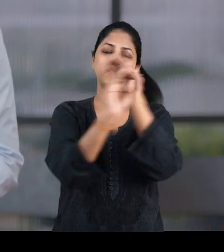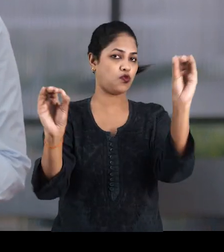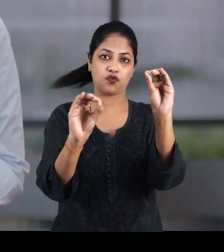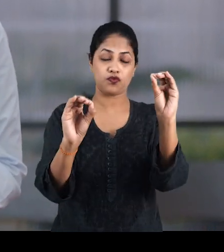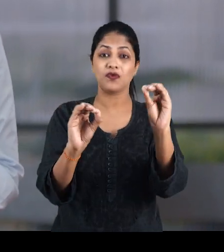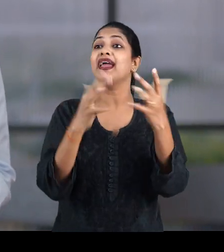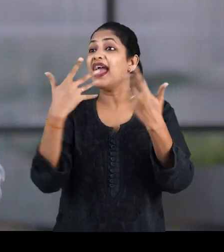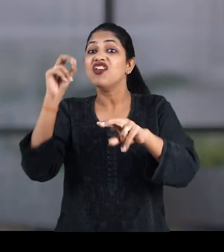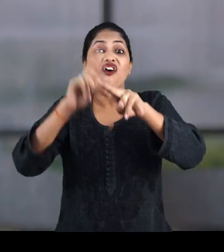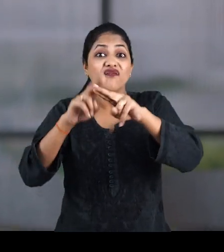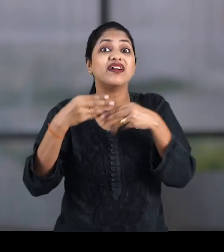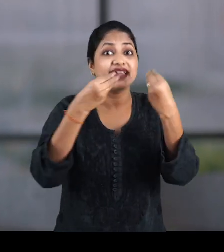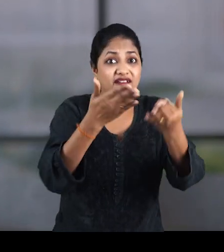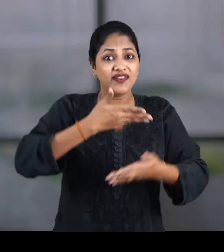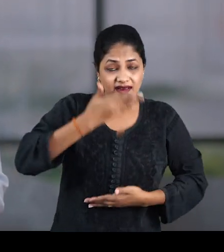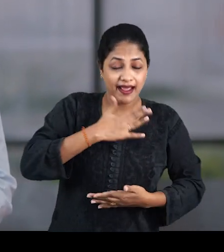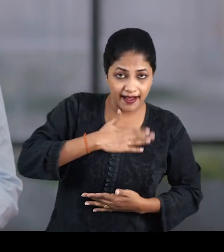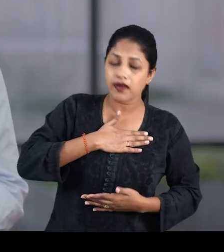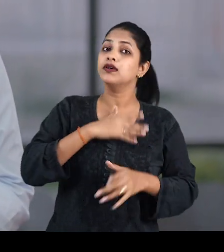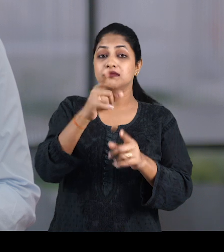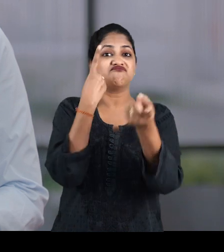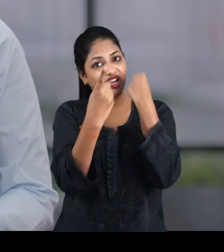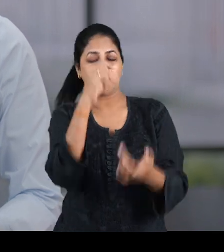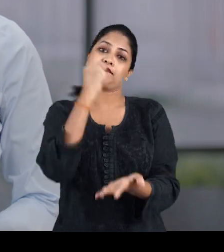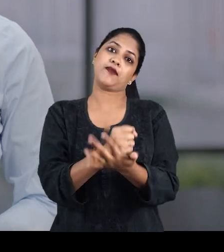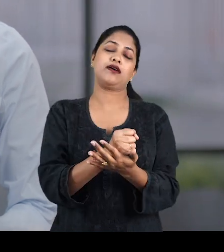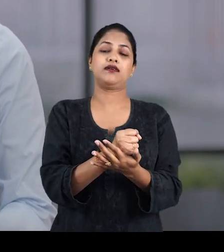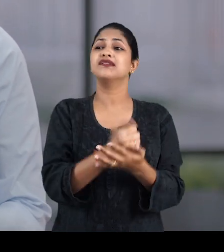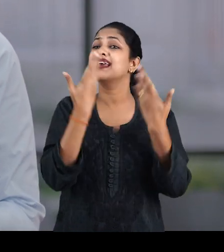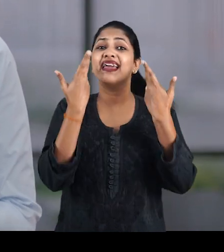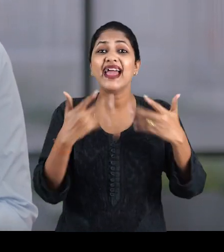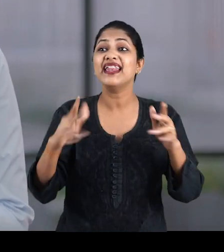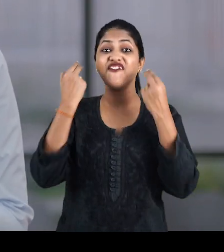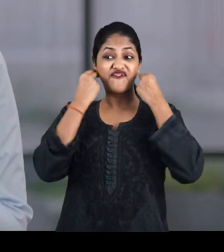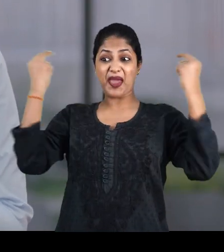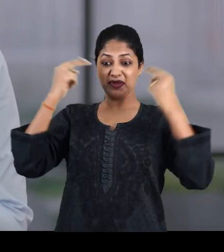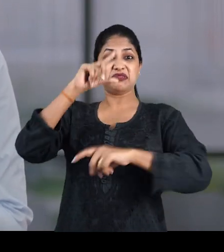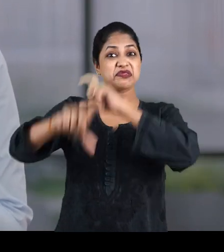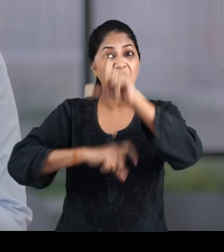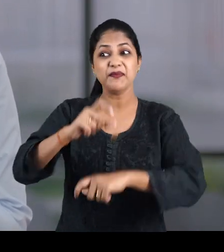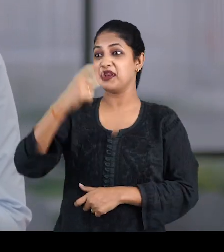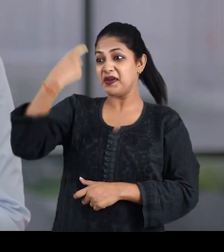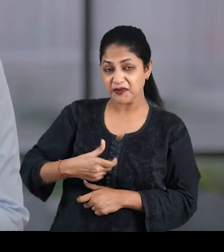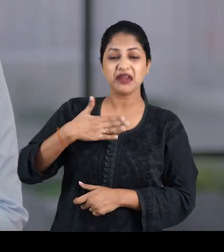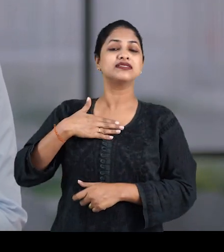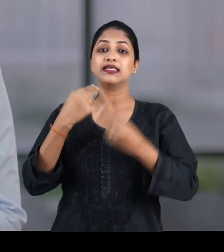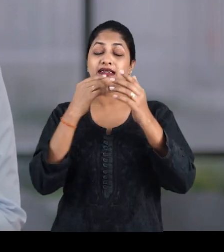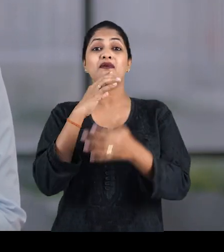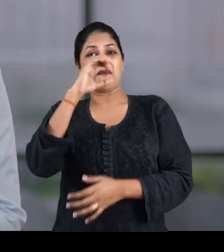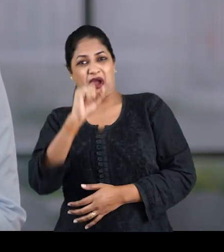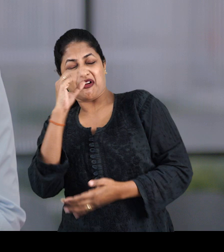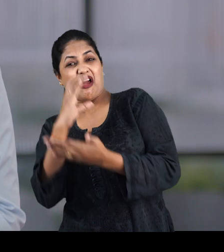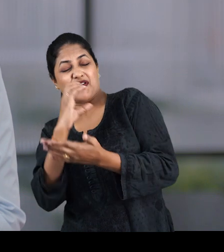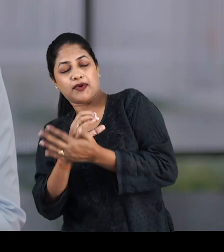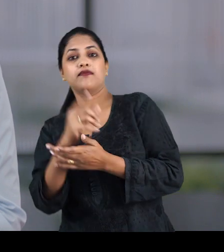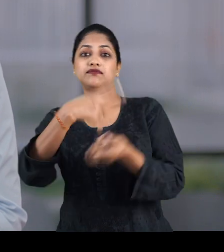છે. આવી કોઈ પણ ઓફરની તરત તપાસ જરૂરથી કરો, જે કોઈ પણ પ્રતિષ્ઠિત નાણાં સંસ્થા તરફથી